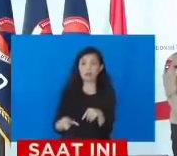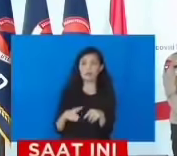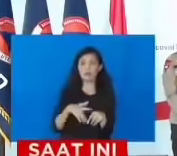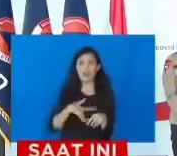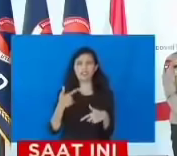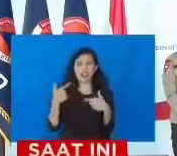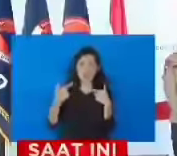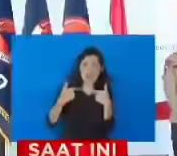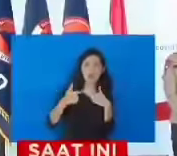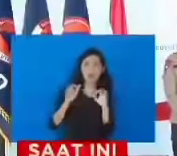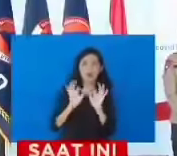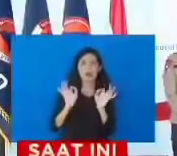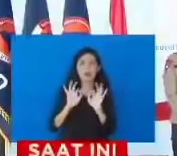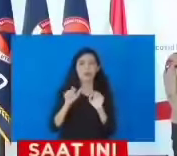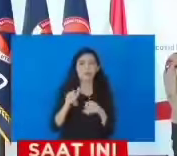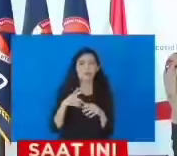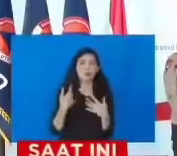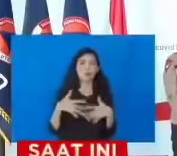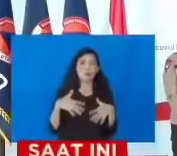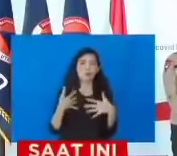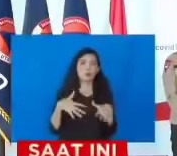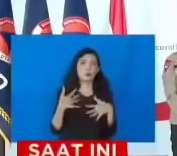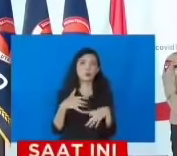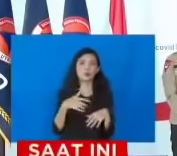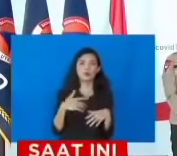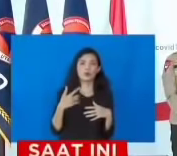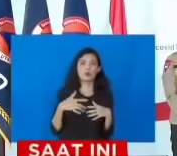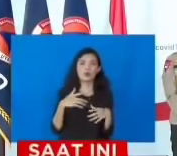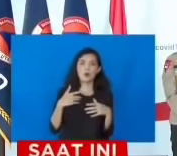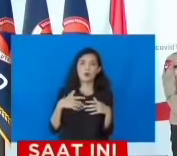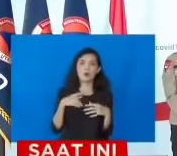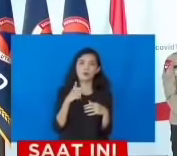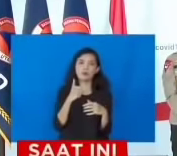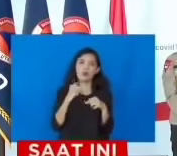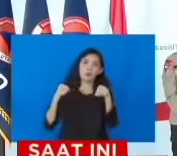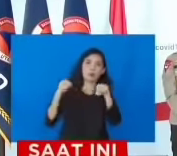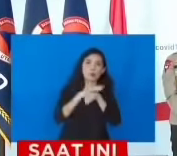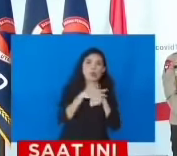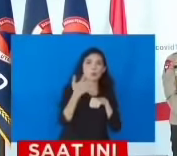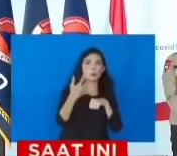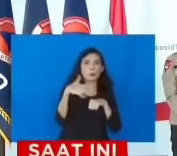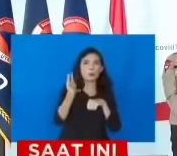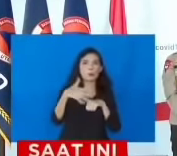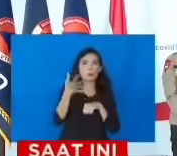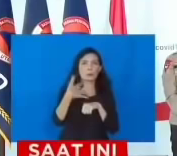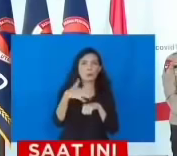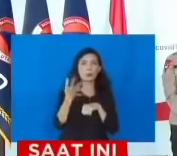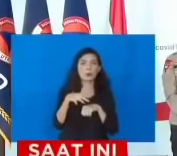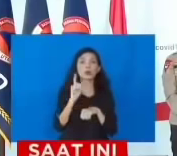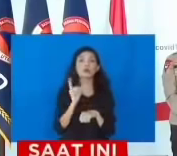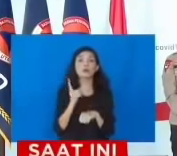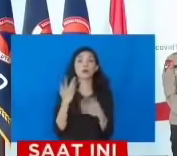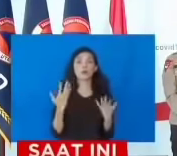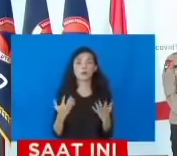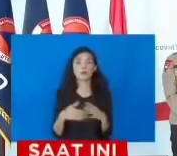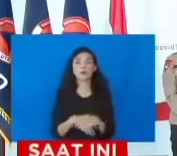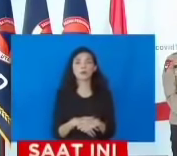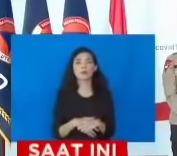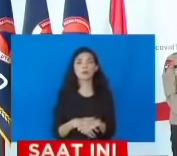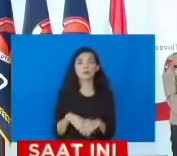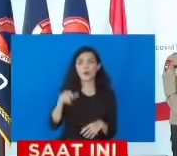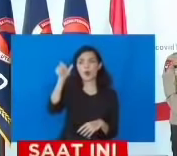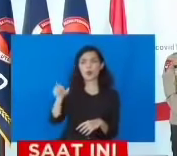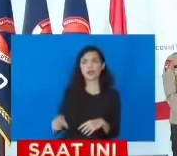Ini menjadi potensi tinggi terjadinya penularan di tengah masyarakat, karena pada satu sisi